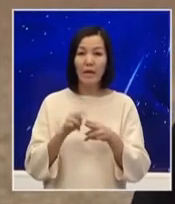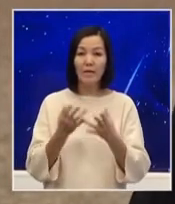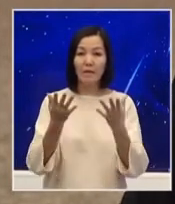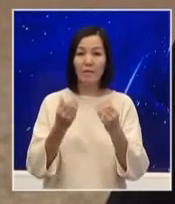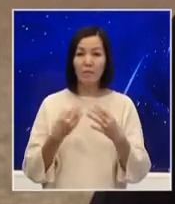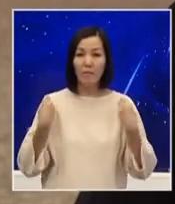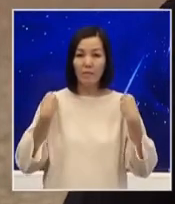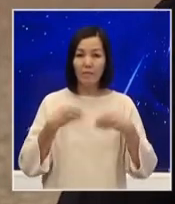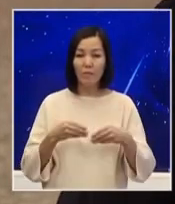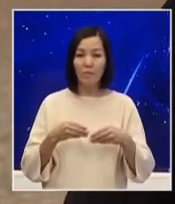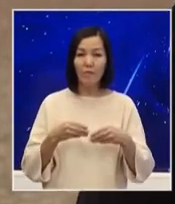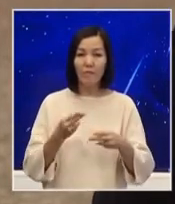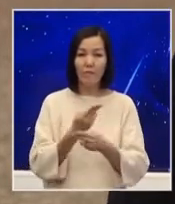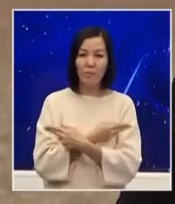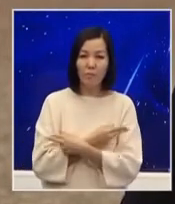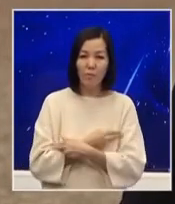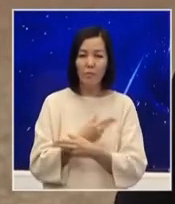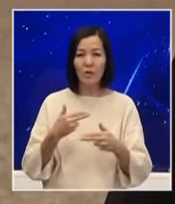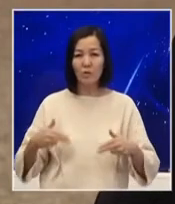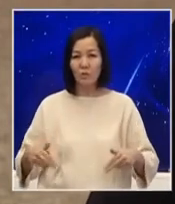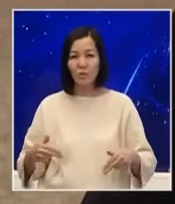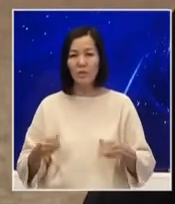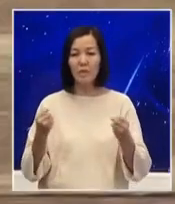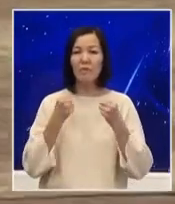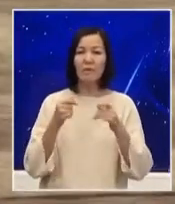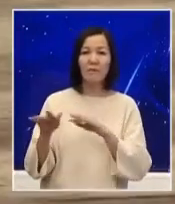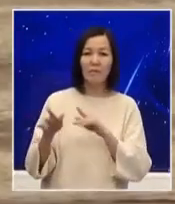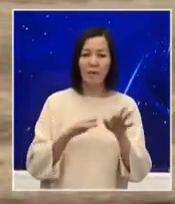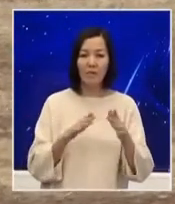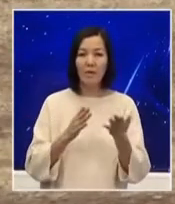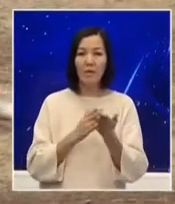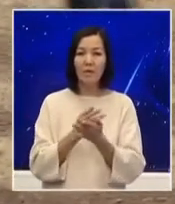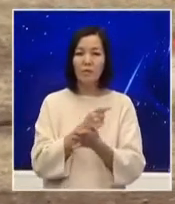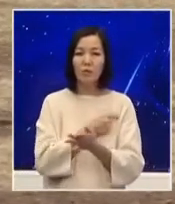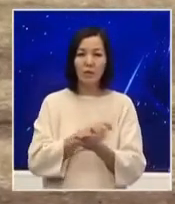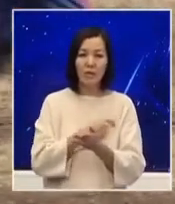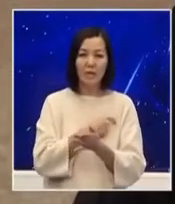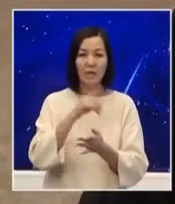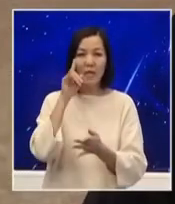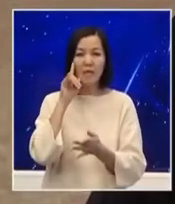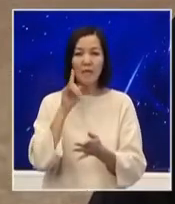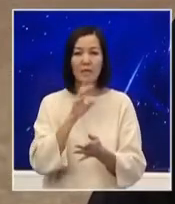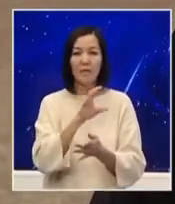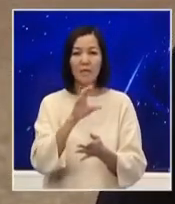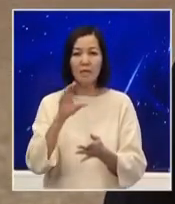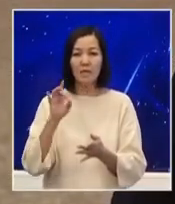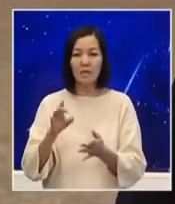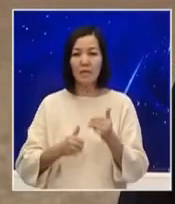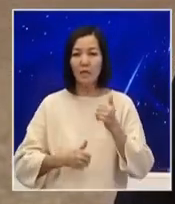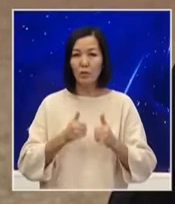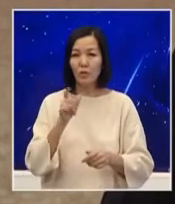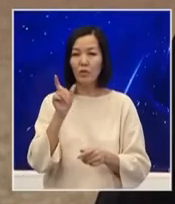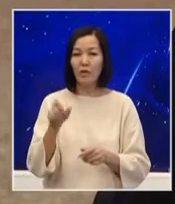форм, в организации мероприятий спортивно-массовых. Заслуженный тренер Казахской ССР. Достойный